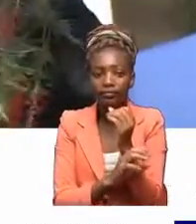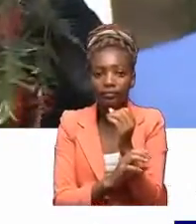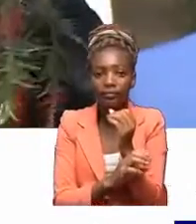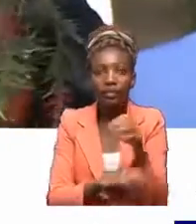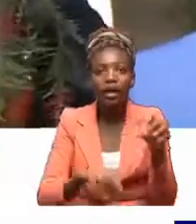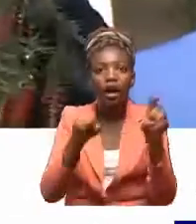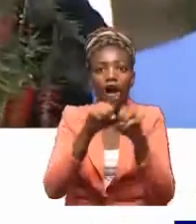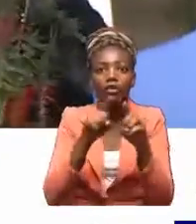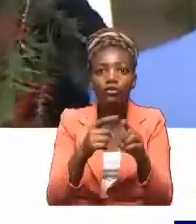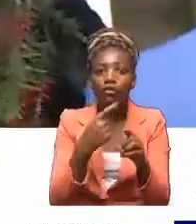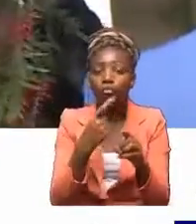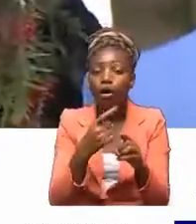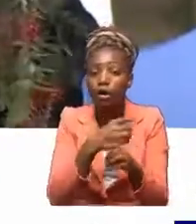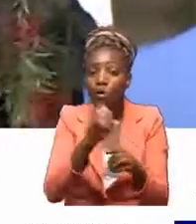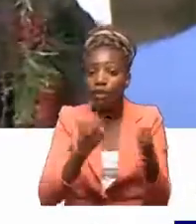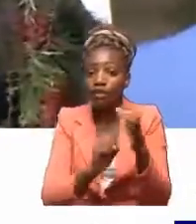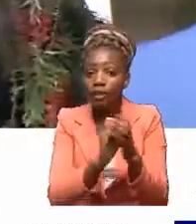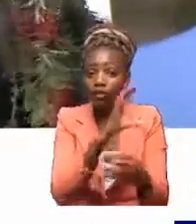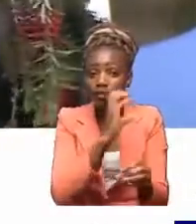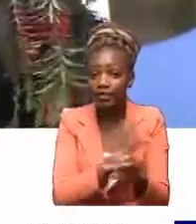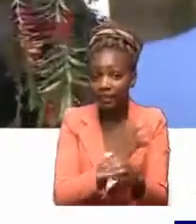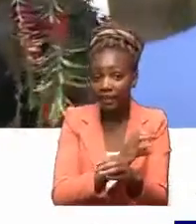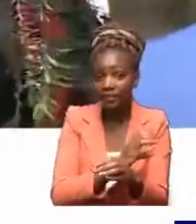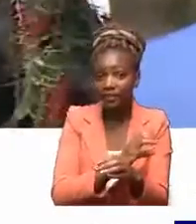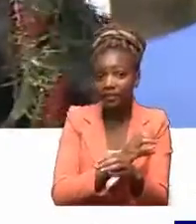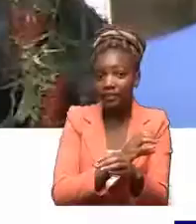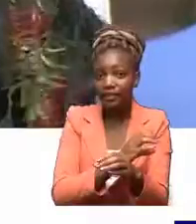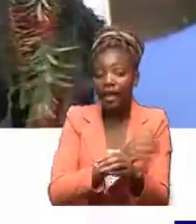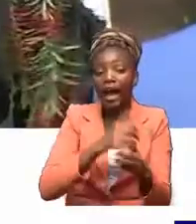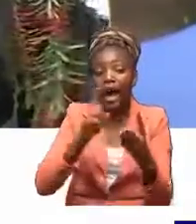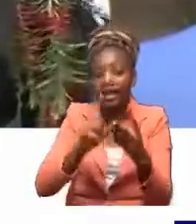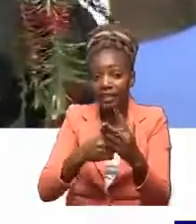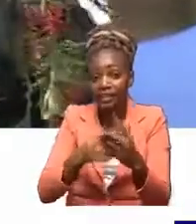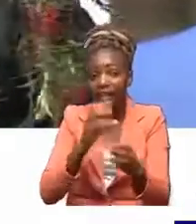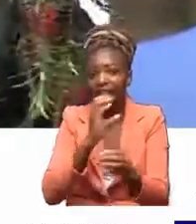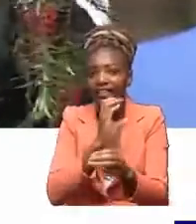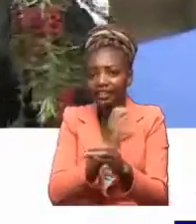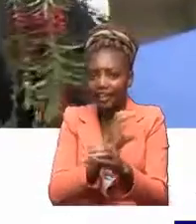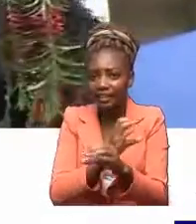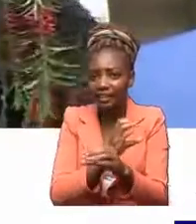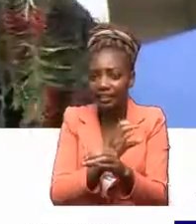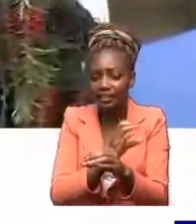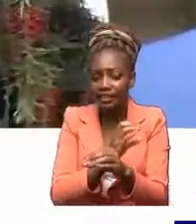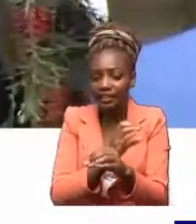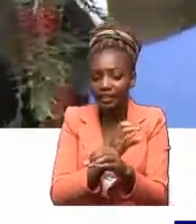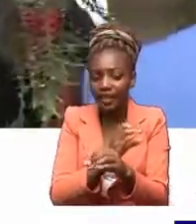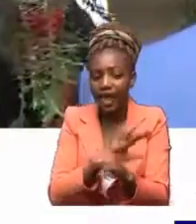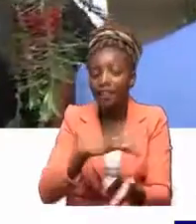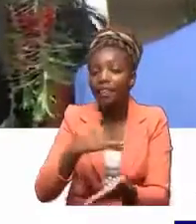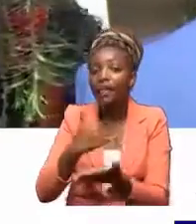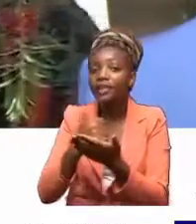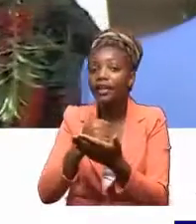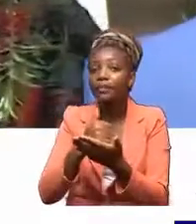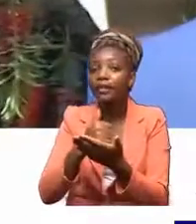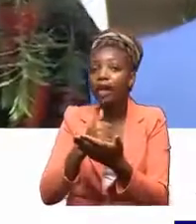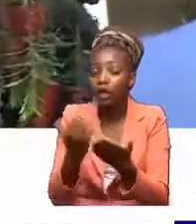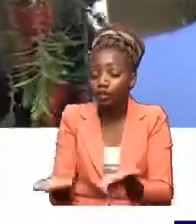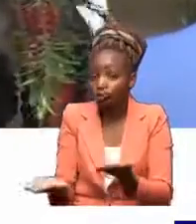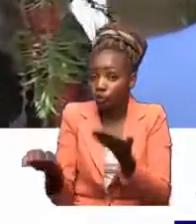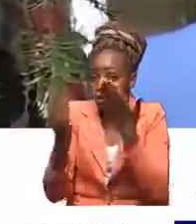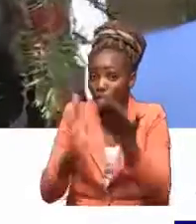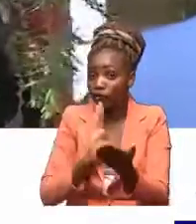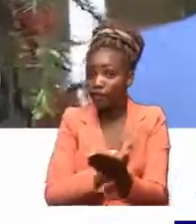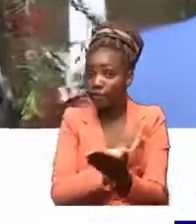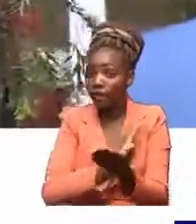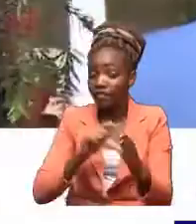pia alipitia upande wa kanisa. Aka establish kanisa mengi ambayo ilisaidia kuweka the moral values kwa nchi ya